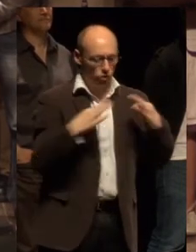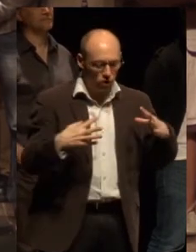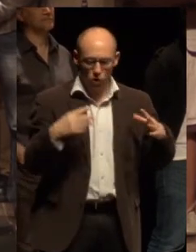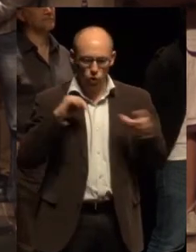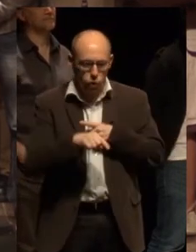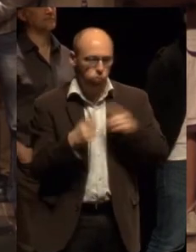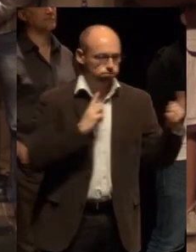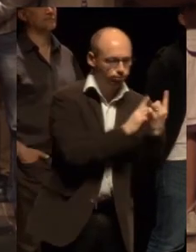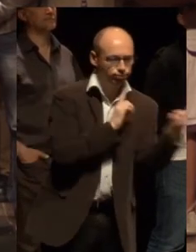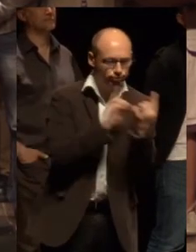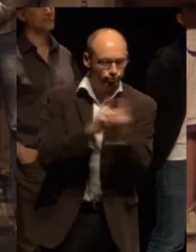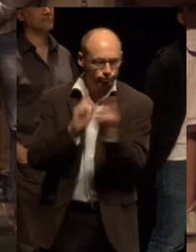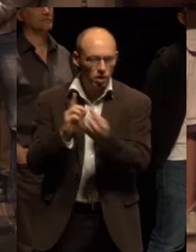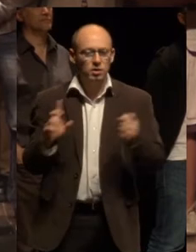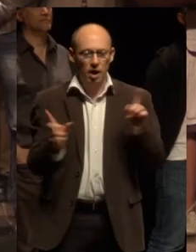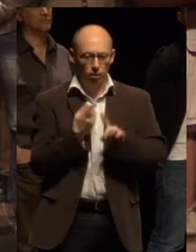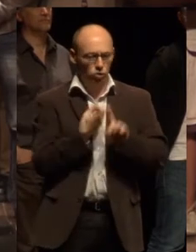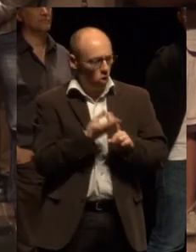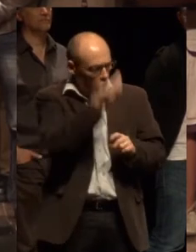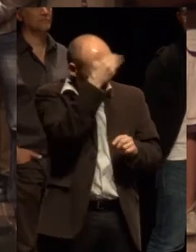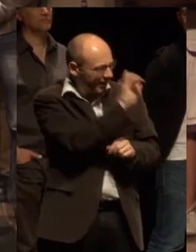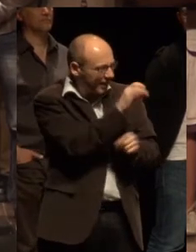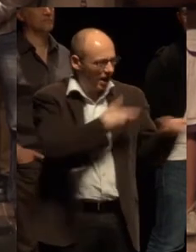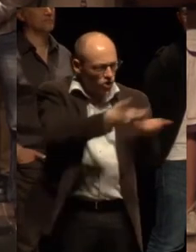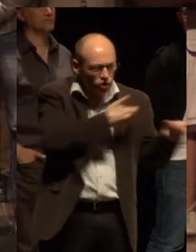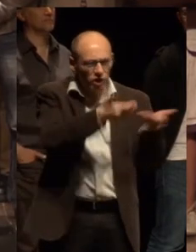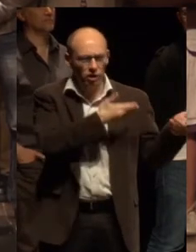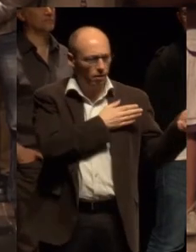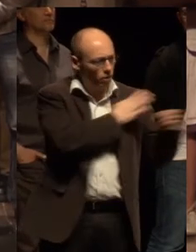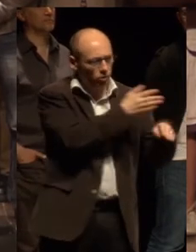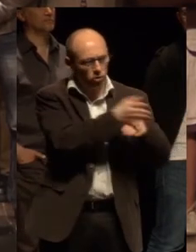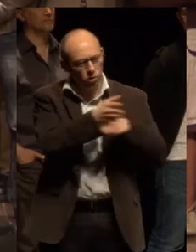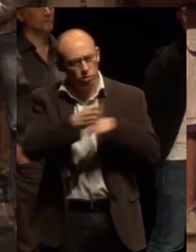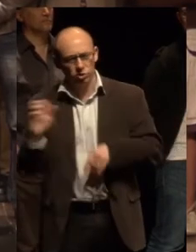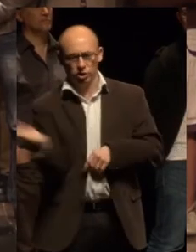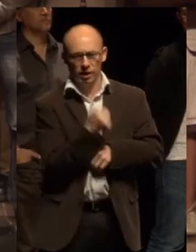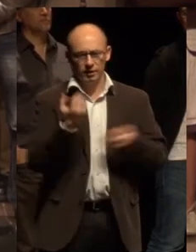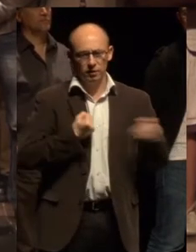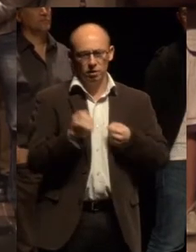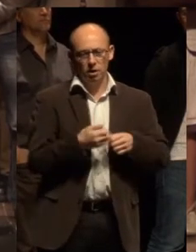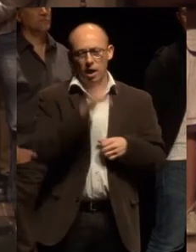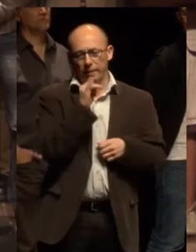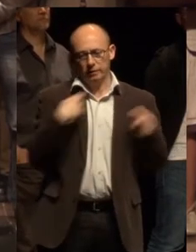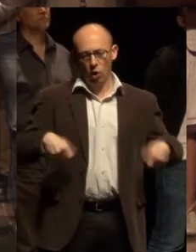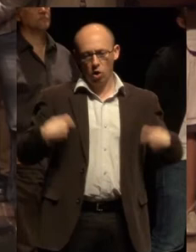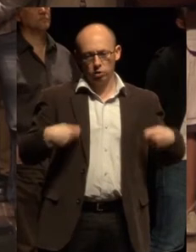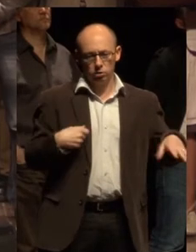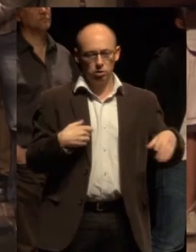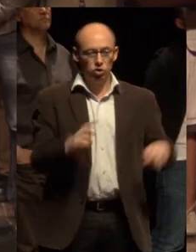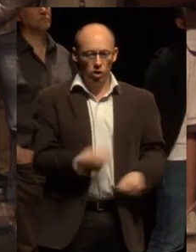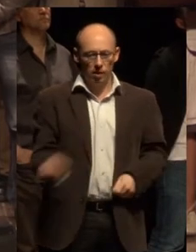temps, et c'est important que nous puissions nous connaître, échanger, donc je continuerai à passer. Je vous demande juste un petit peu de patience, je suis a